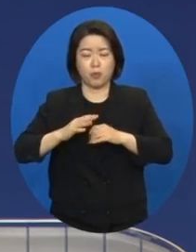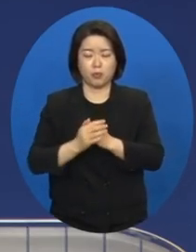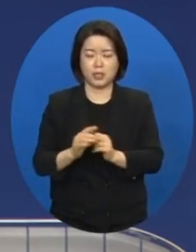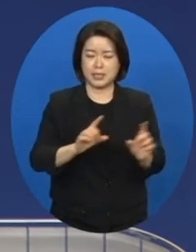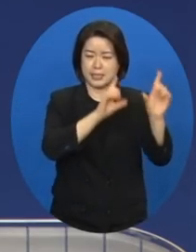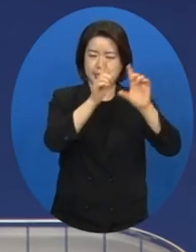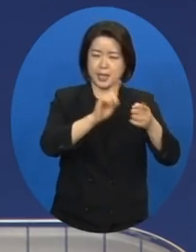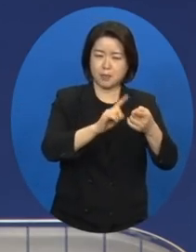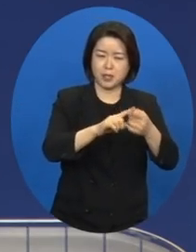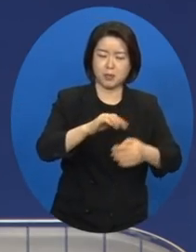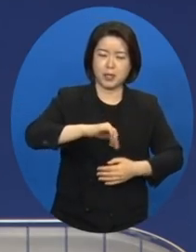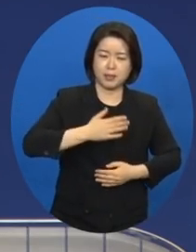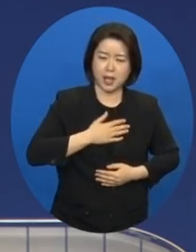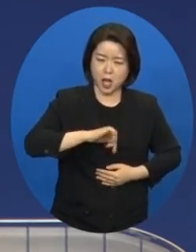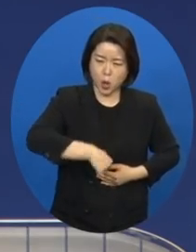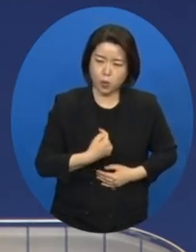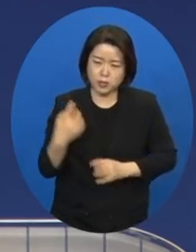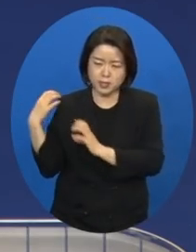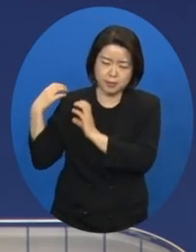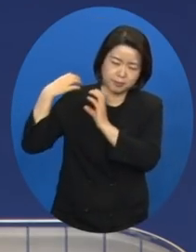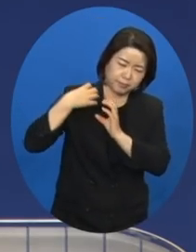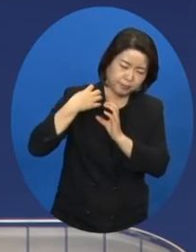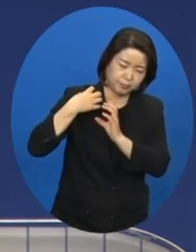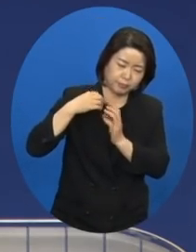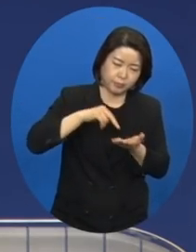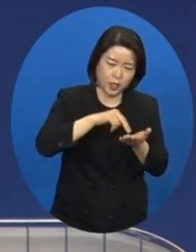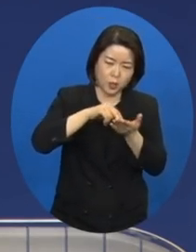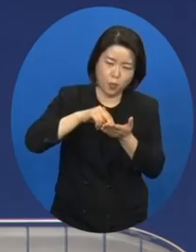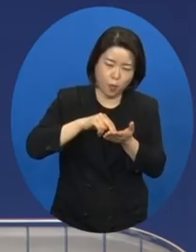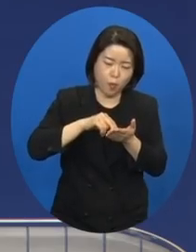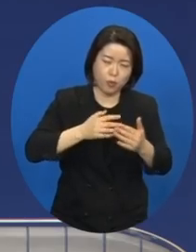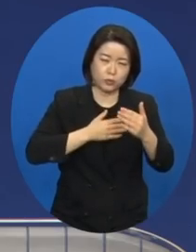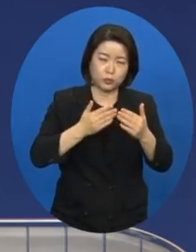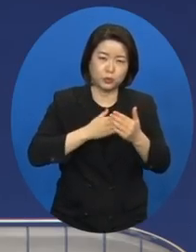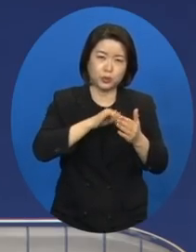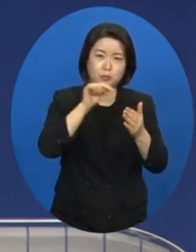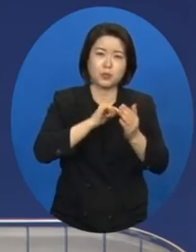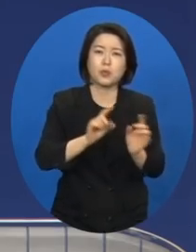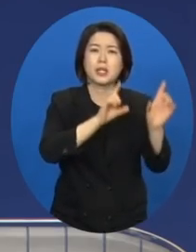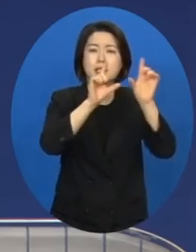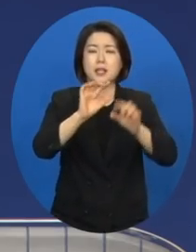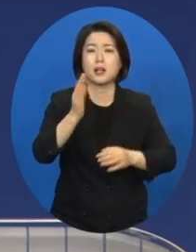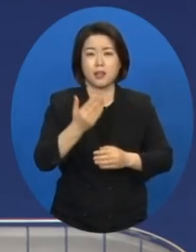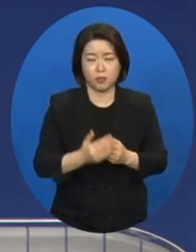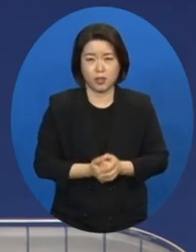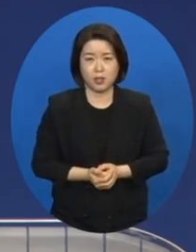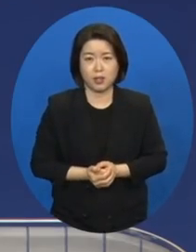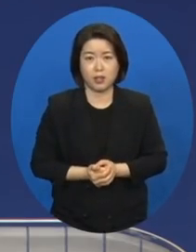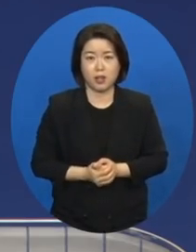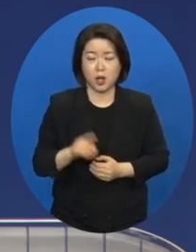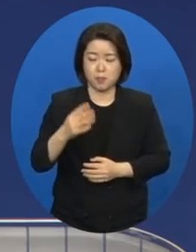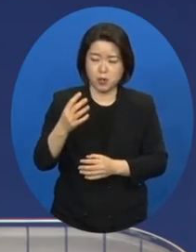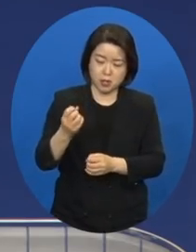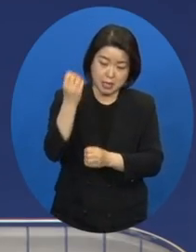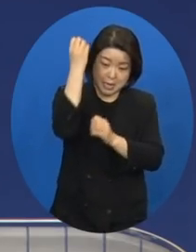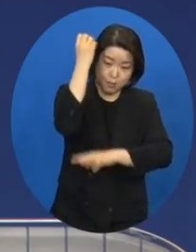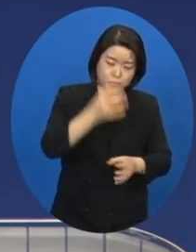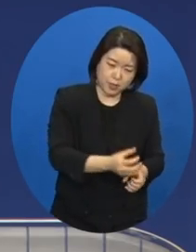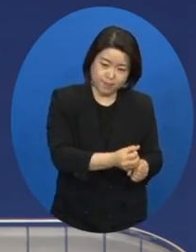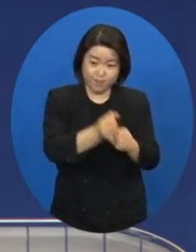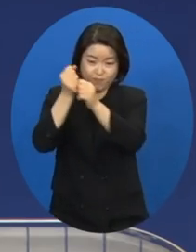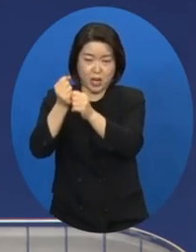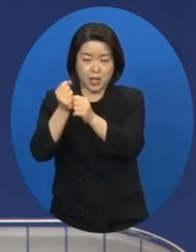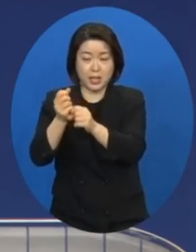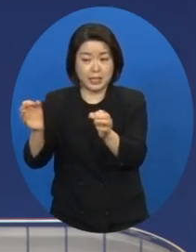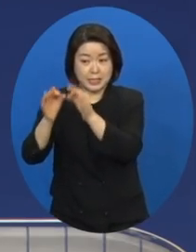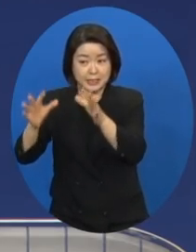지고 가야 된다라고 하는 어떤 그런 고독의 두려움 속에 살아가게 된다는 겁니다. 마치 뿌리 뽑힌 나무가 잠시는 살 수